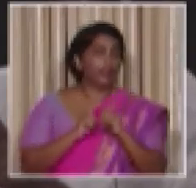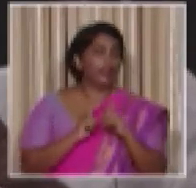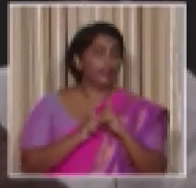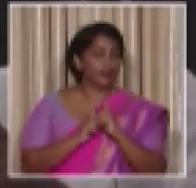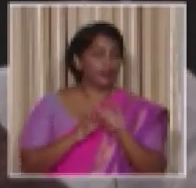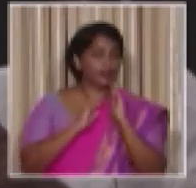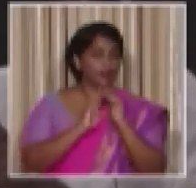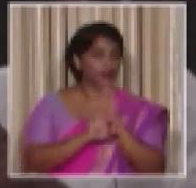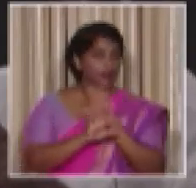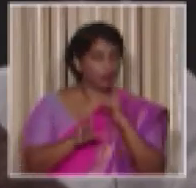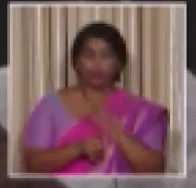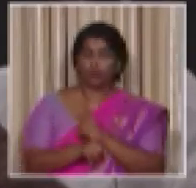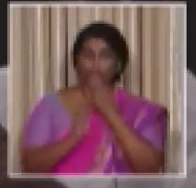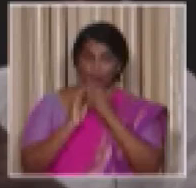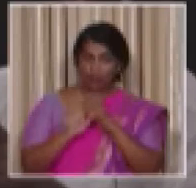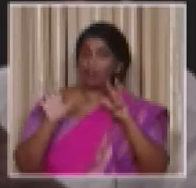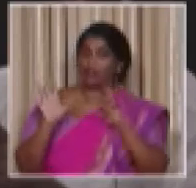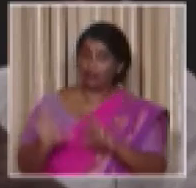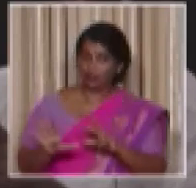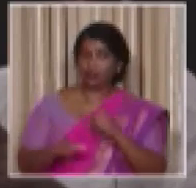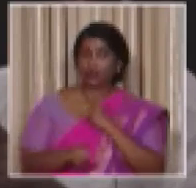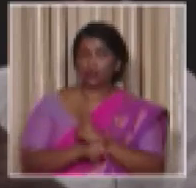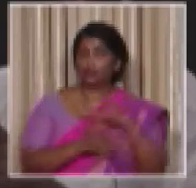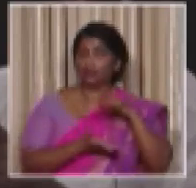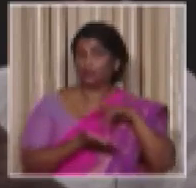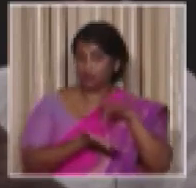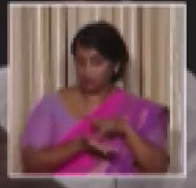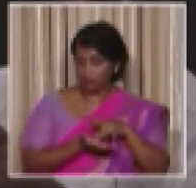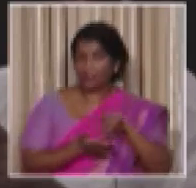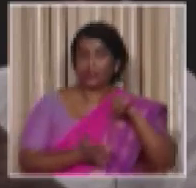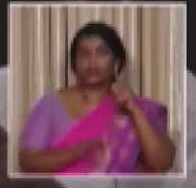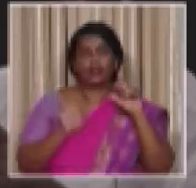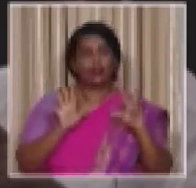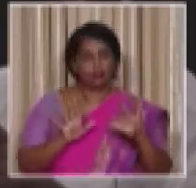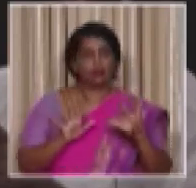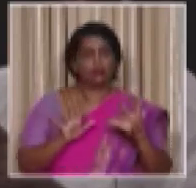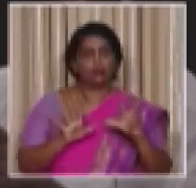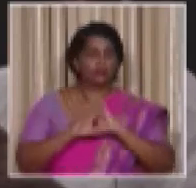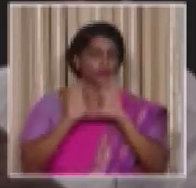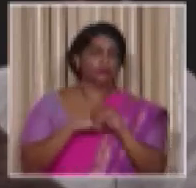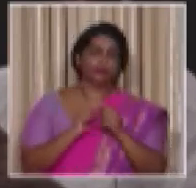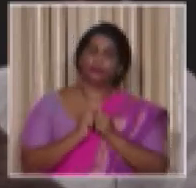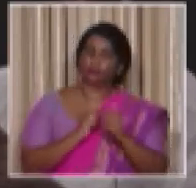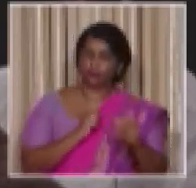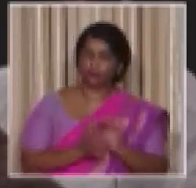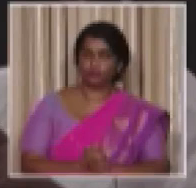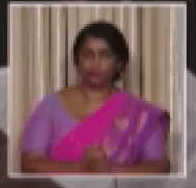19 ගුරු අභ්‍යාස විද්‍යාල 8ත් ගුරු මධ්‍යස්ථාන 108ත් කියන මේවායේ මේ කටයුතු කරගෙන